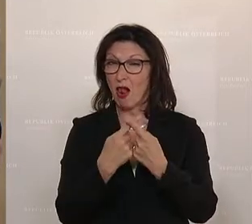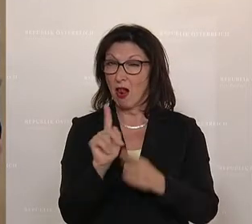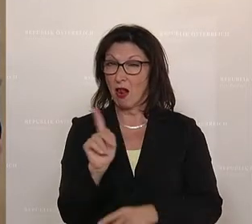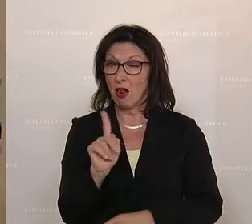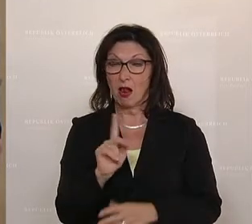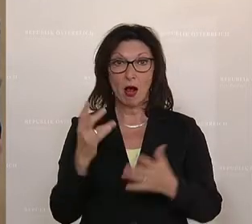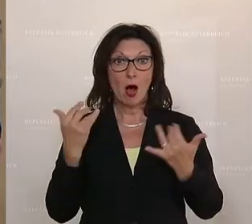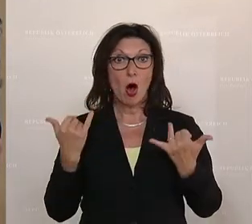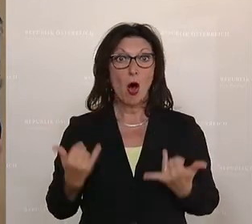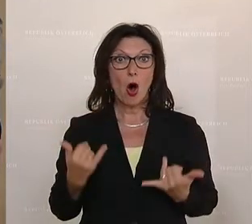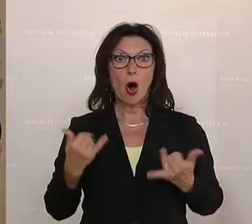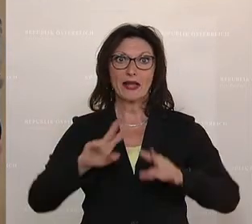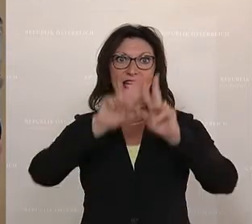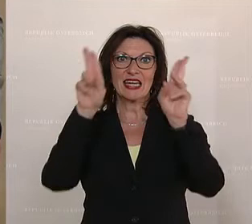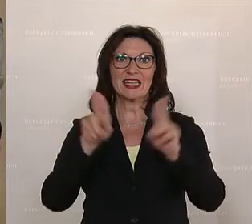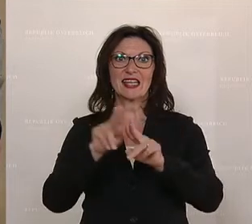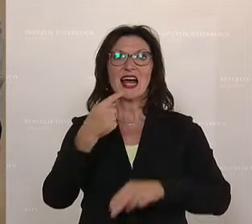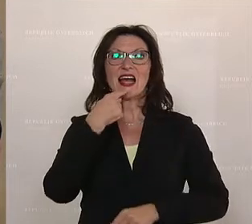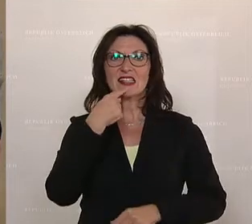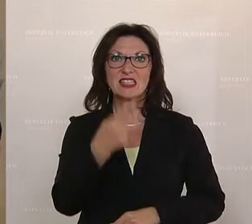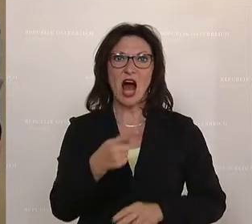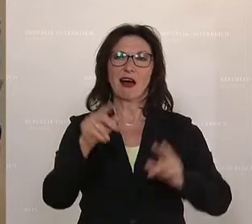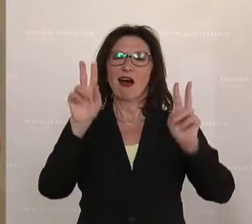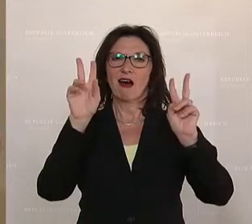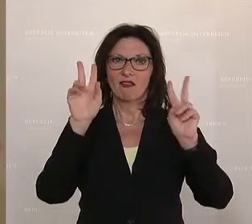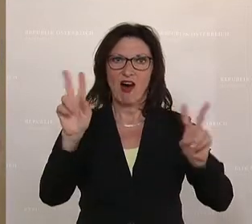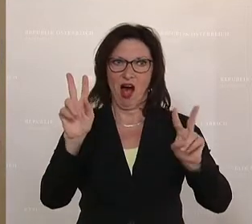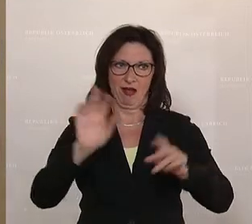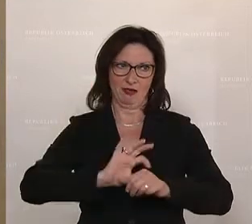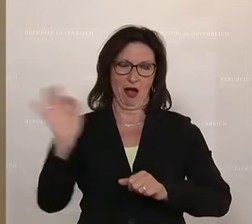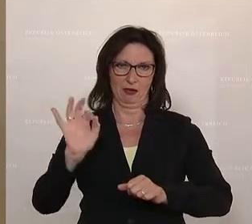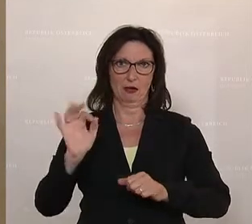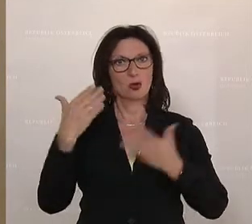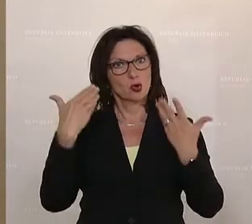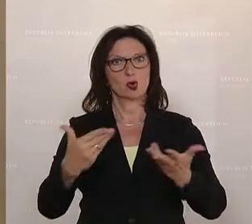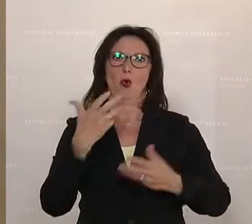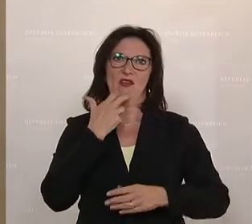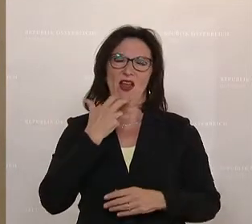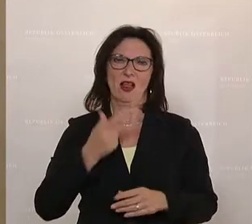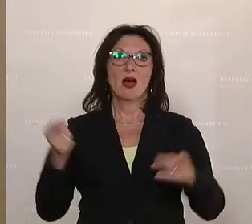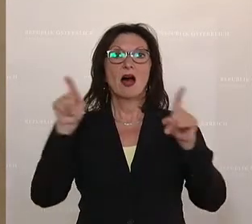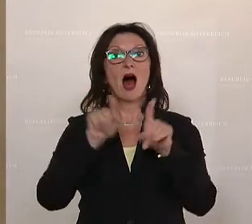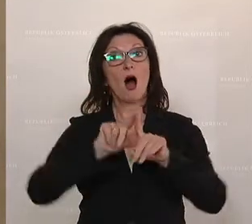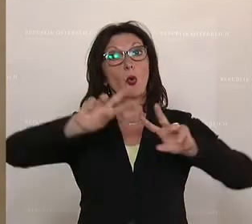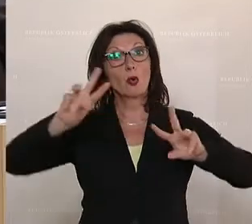internationale Sag-die-Wahrheit-Tag. Und so wollen wir es auch halten. Auch in der Frage,